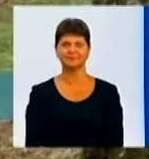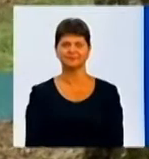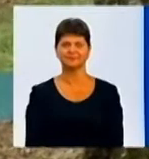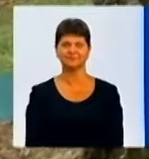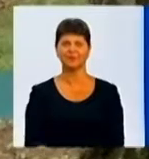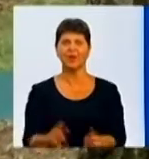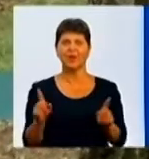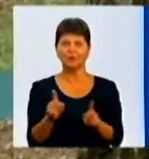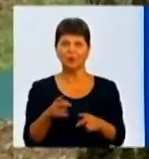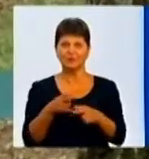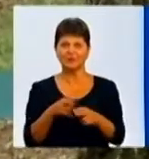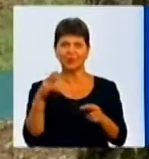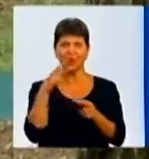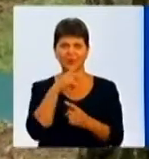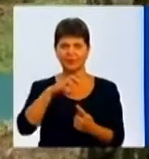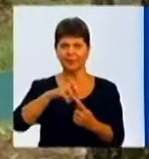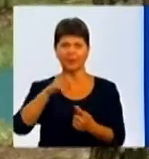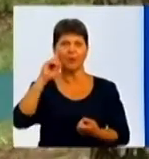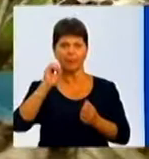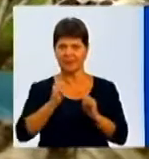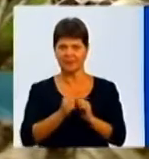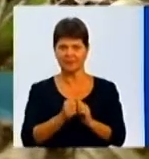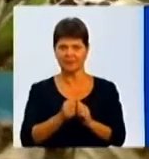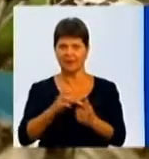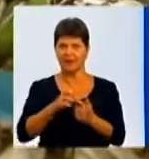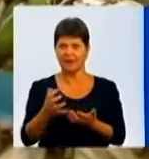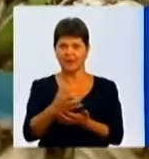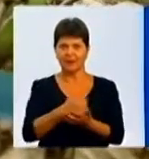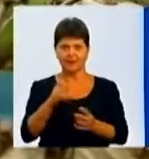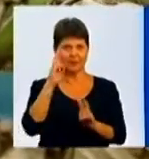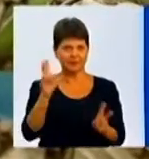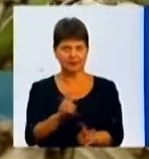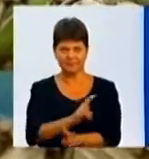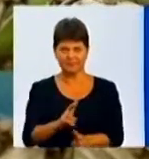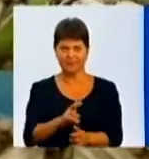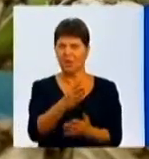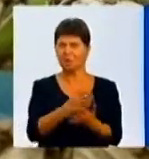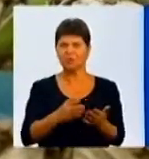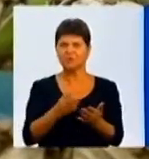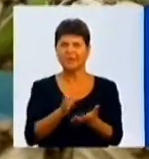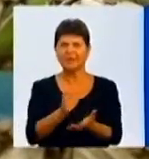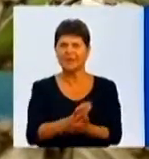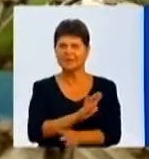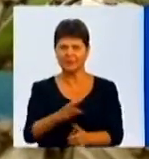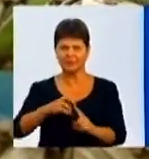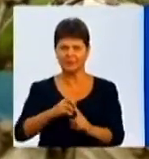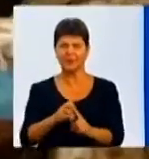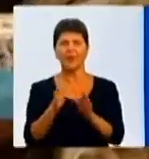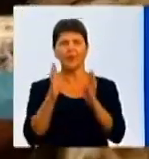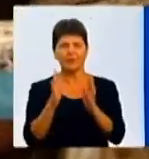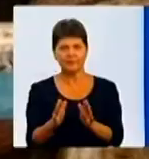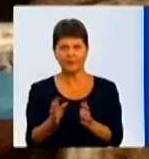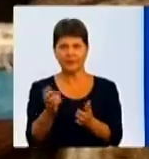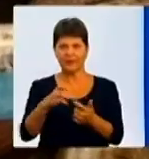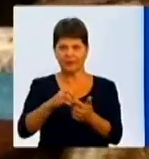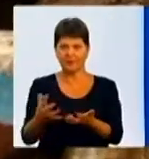Щоб запобігти отруєнню грибами, пам'ятайте, не збирайте невідомих, а також зовсім незнайомих грибів. Збирайте тільки ті гриби, про